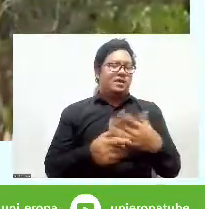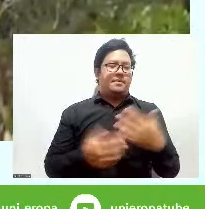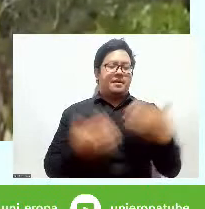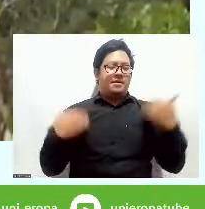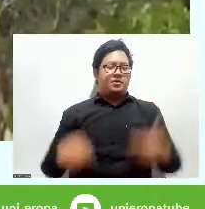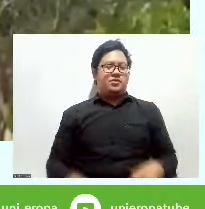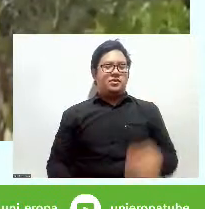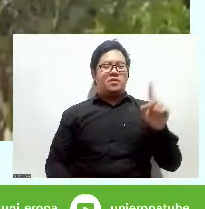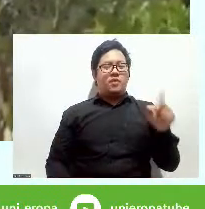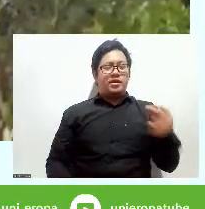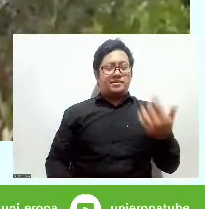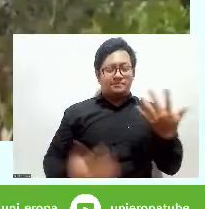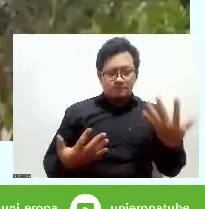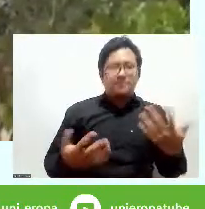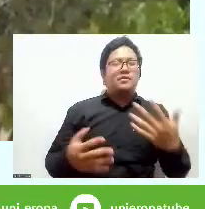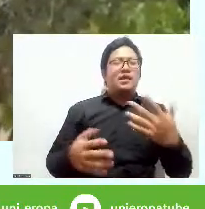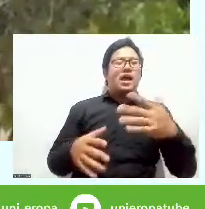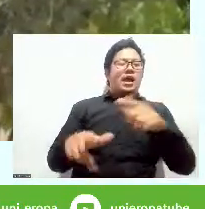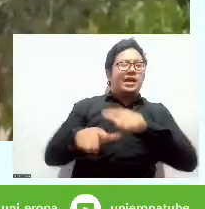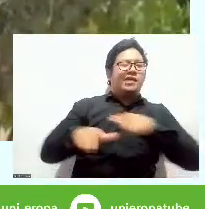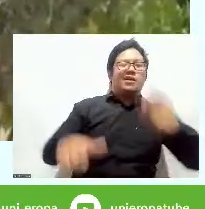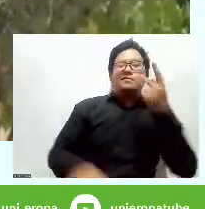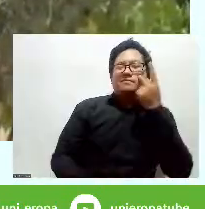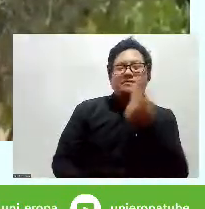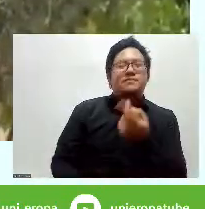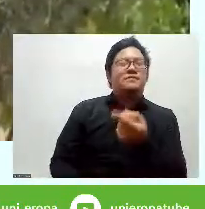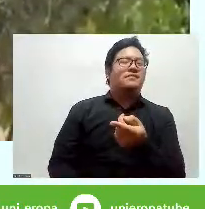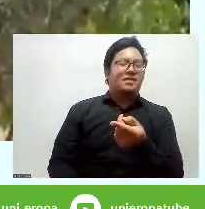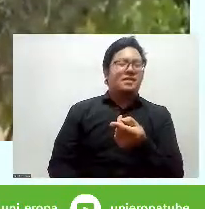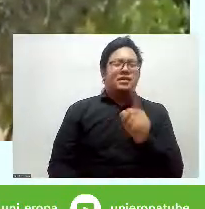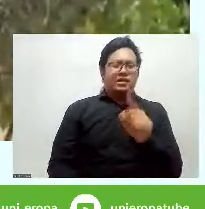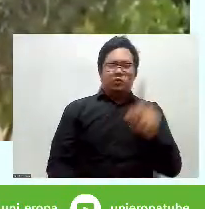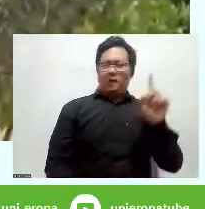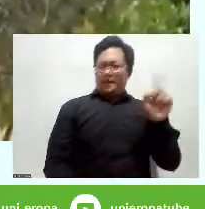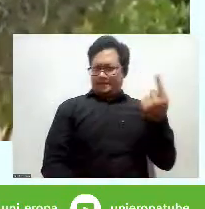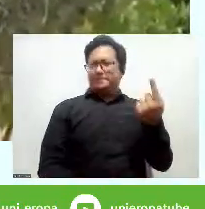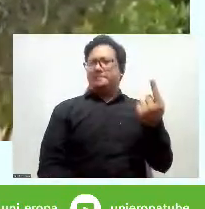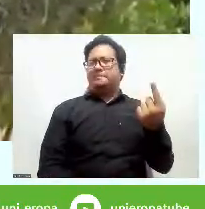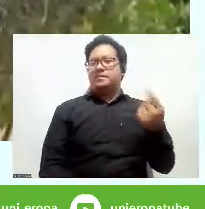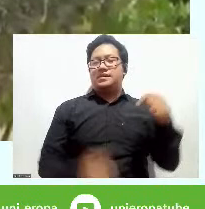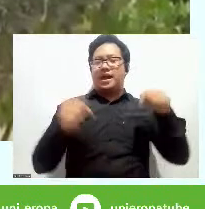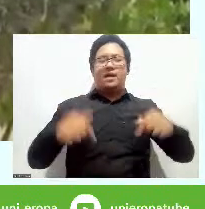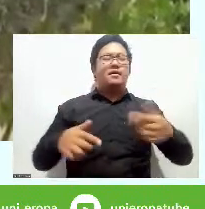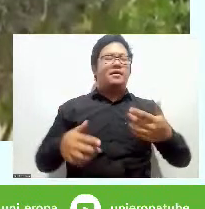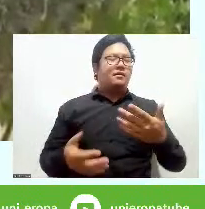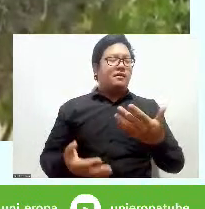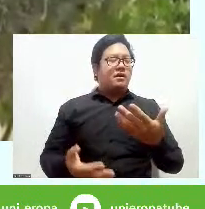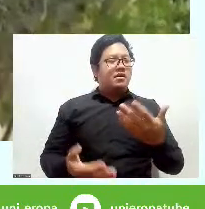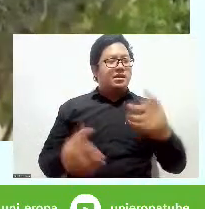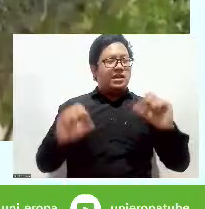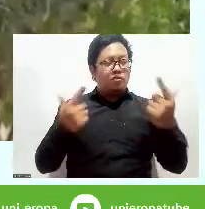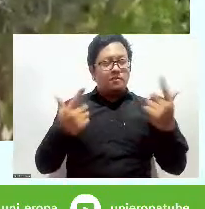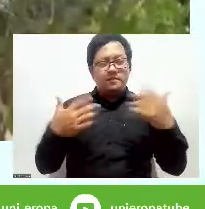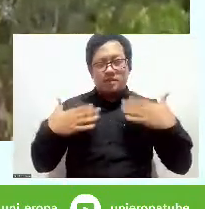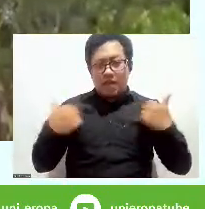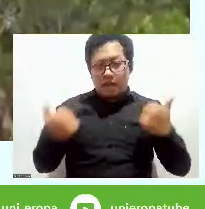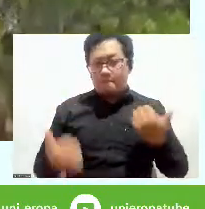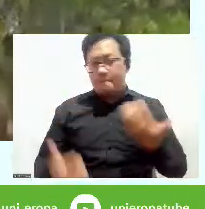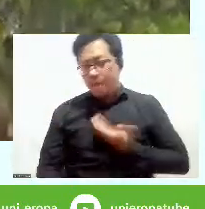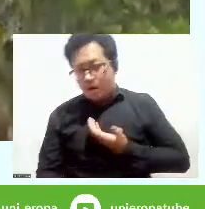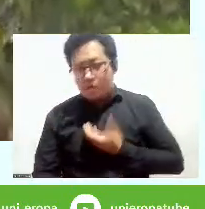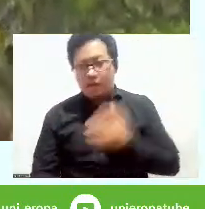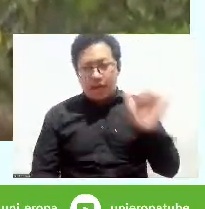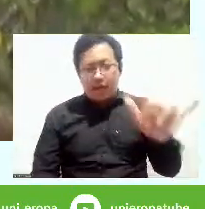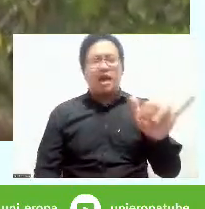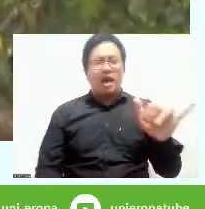dan itu bukan pilihan itu kewajiban kenapa katakan kita mau hidup sehat kalau kita nggak mau hidup sehat ya udah lingkungannya dirusakin aja